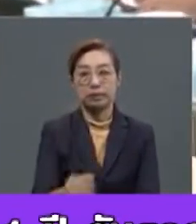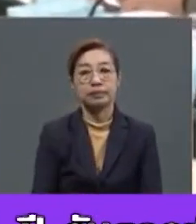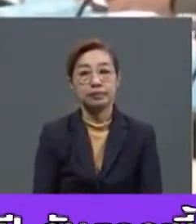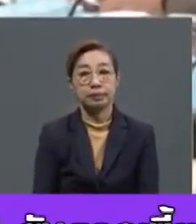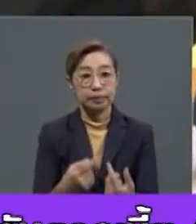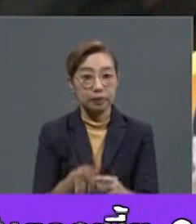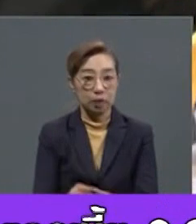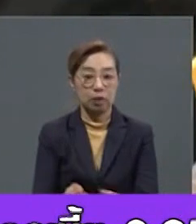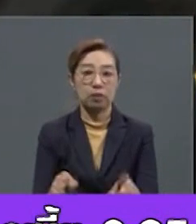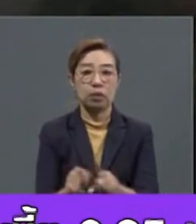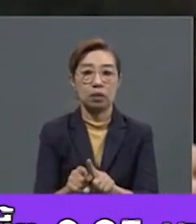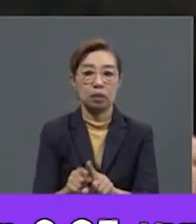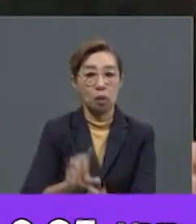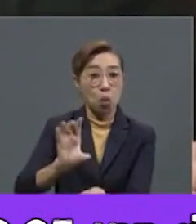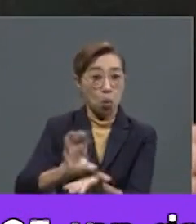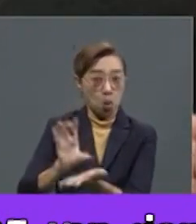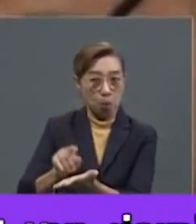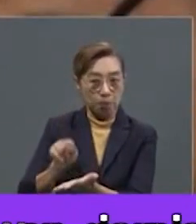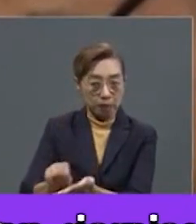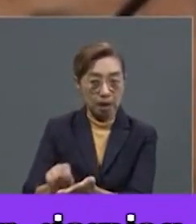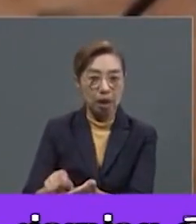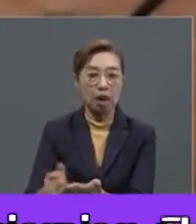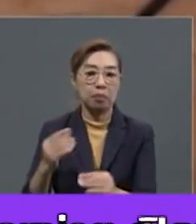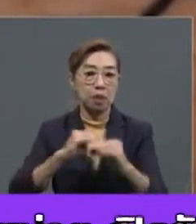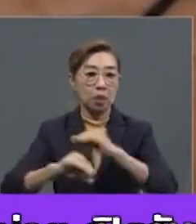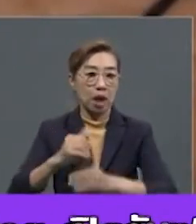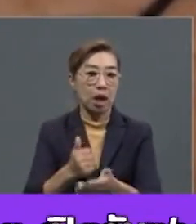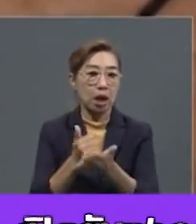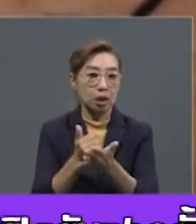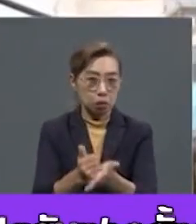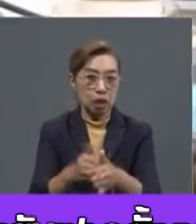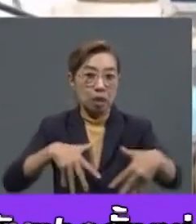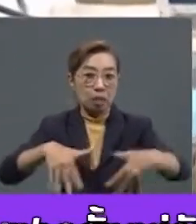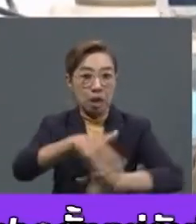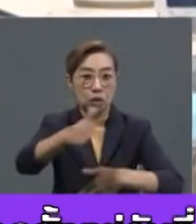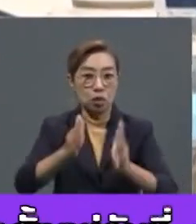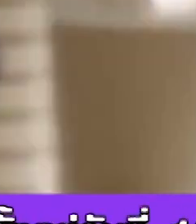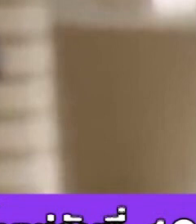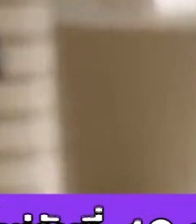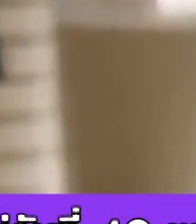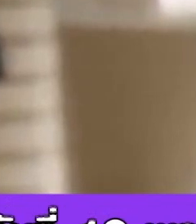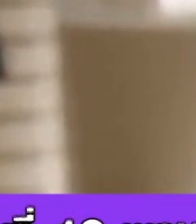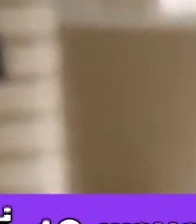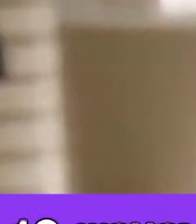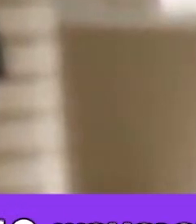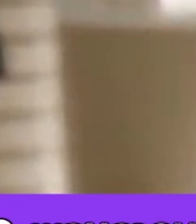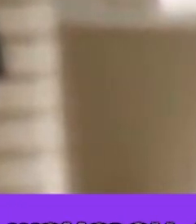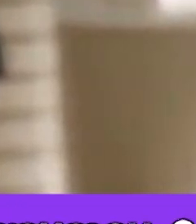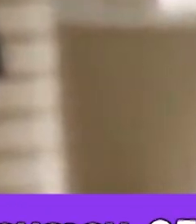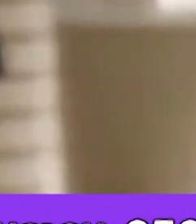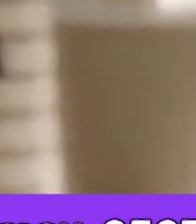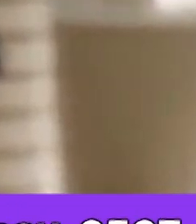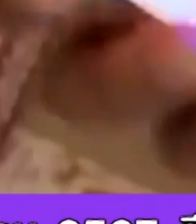คณะกรรมการนโยบายโครงการเติมเงิน 10,000บาทผ่านดิจิทัล walletนะคะก็เป็นการรับทราบการดำเนินงานของหน่วยงานที่เกี่ยว